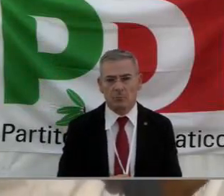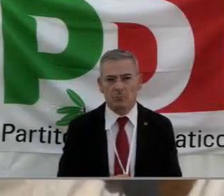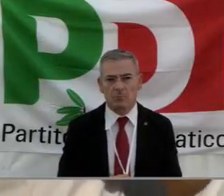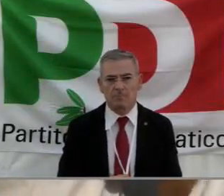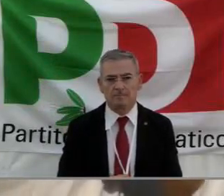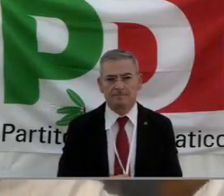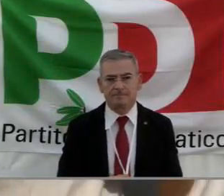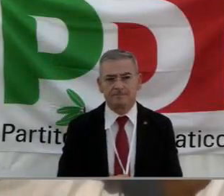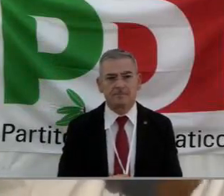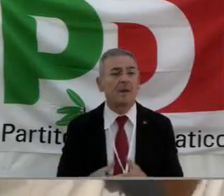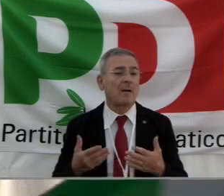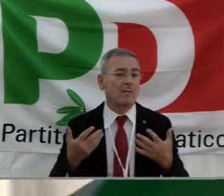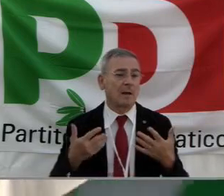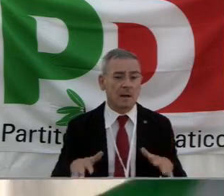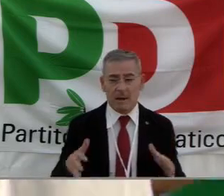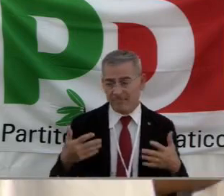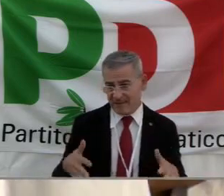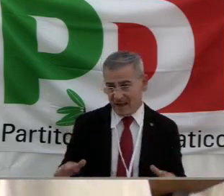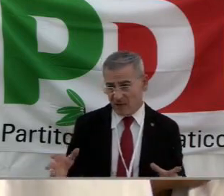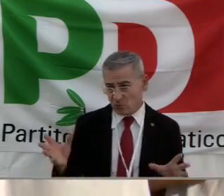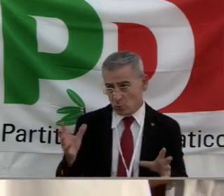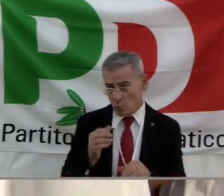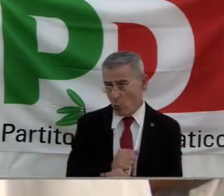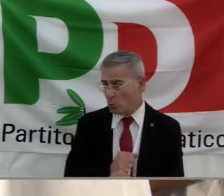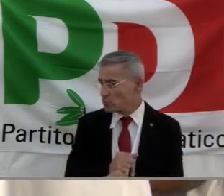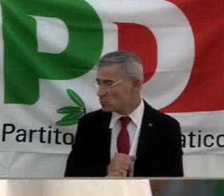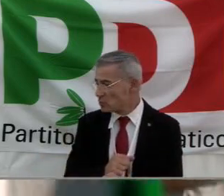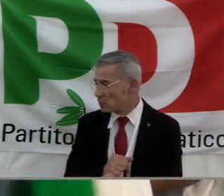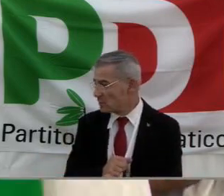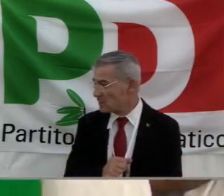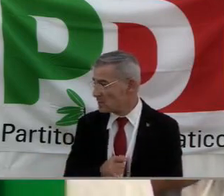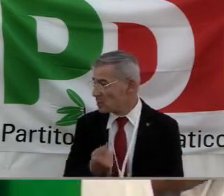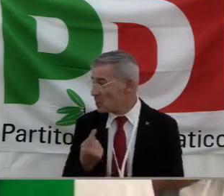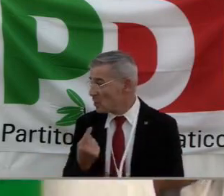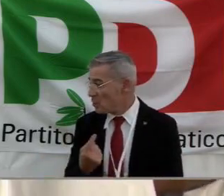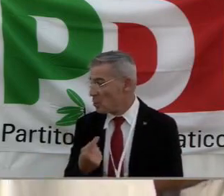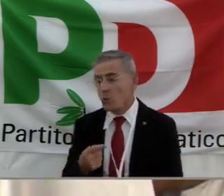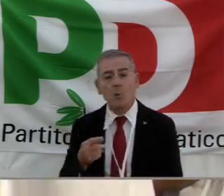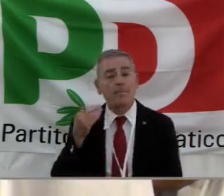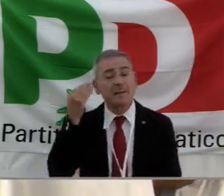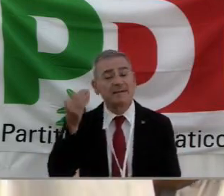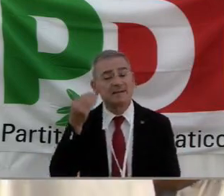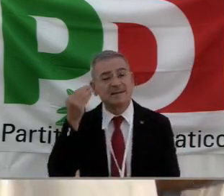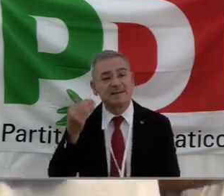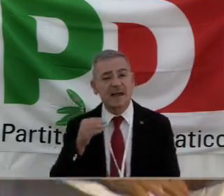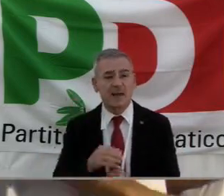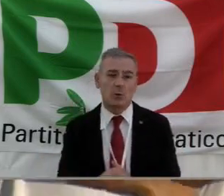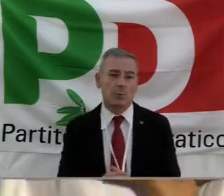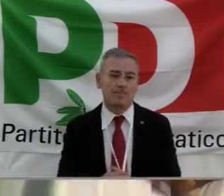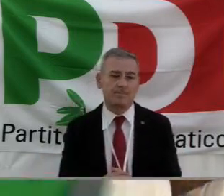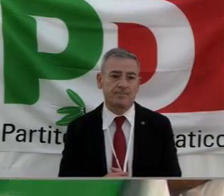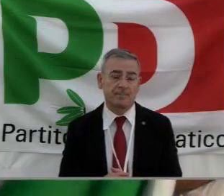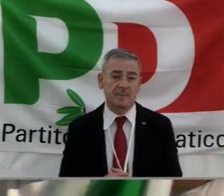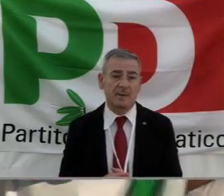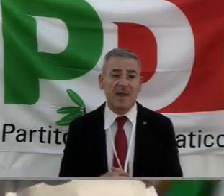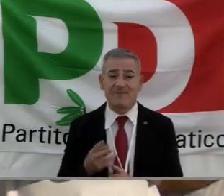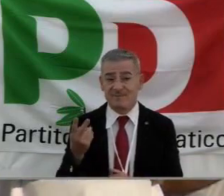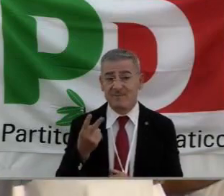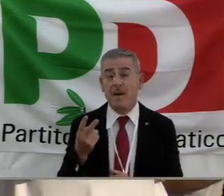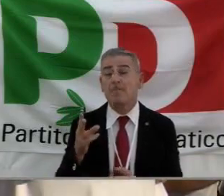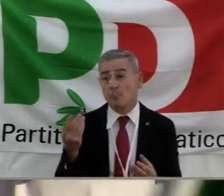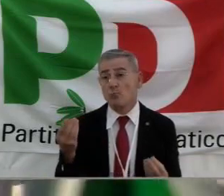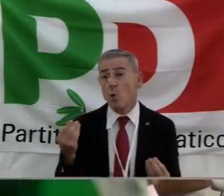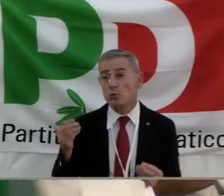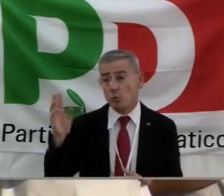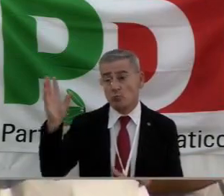E vi voglio lasciare, concludendo, con un pensiero che mi pare sia straordinariamente